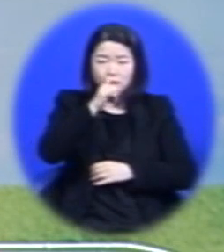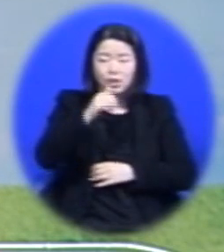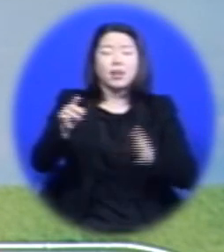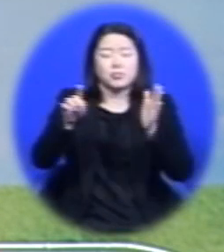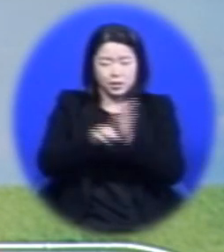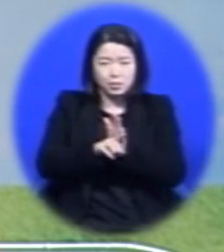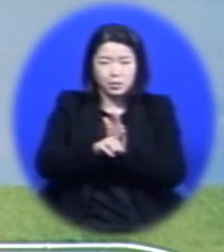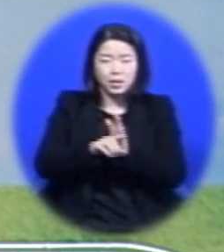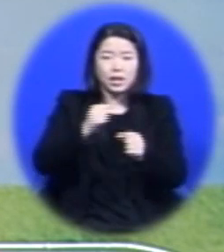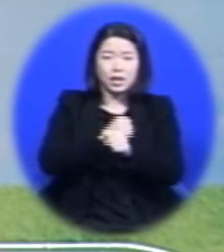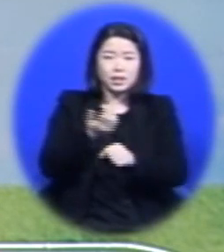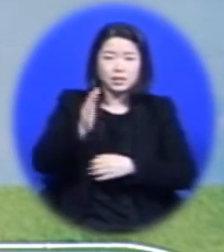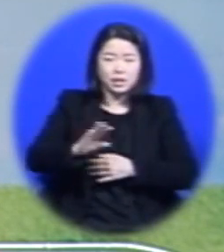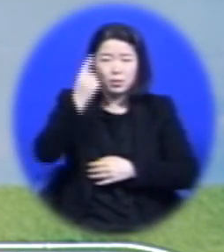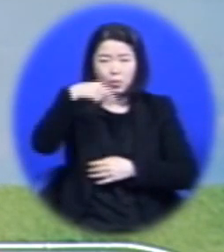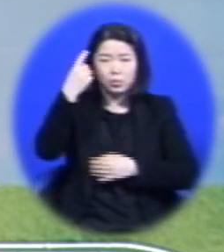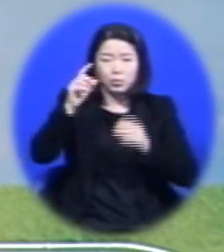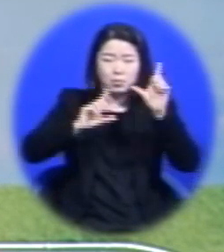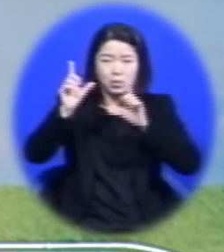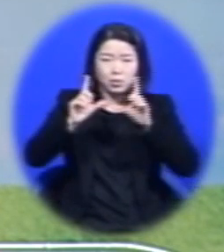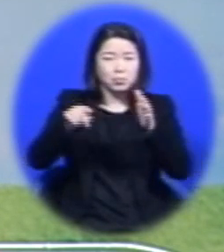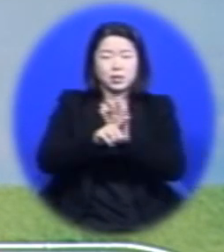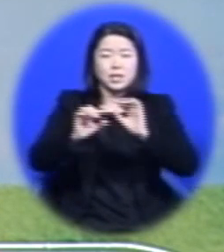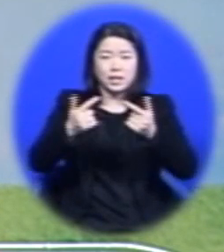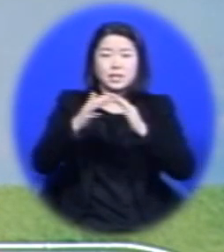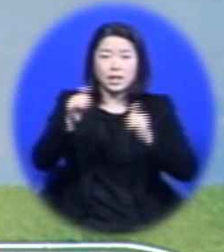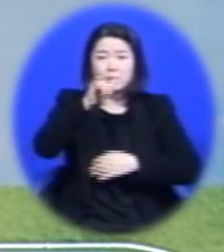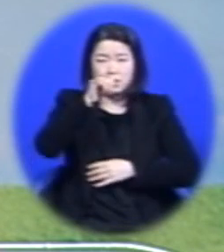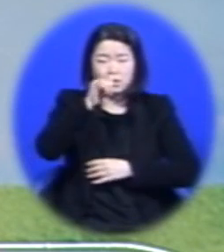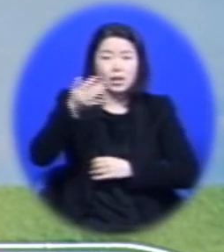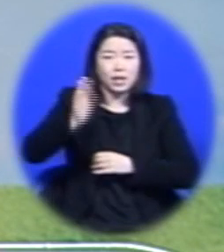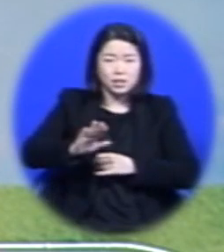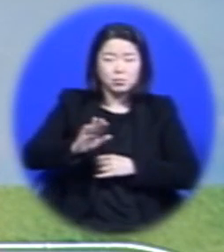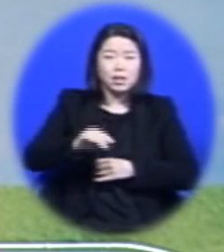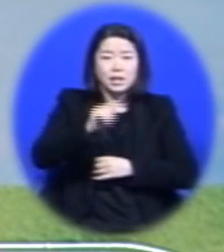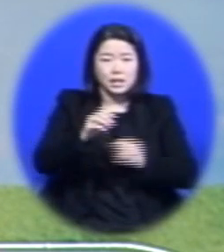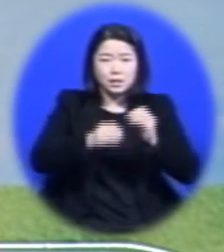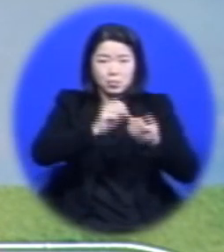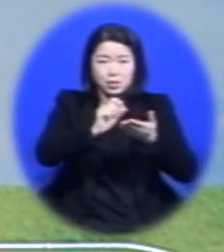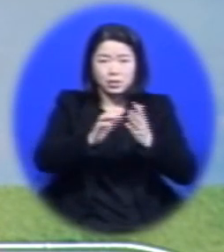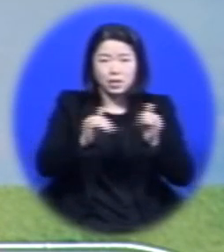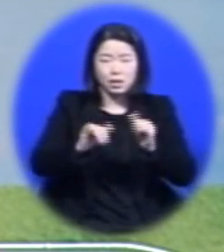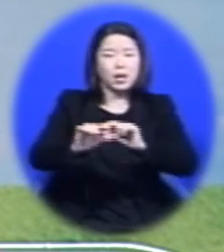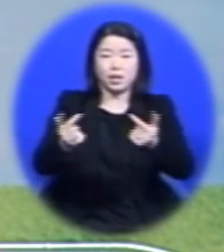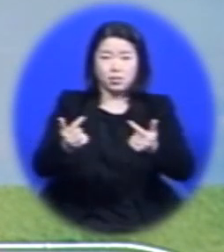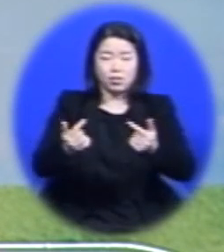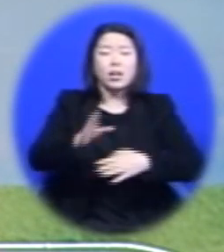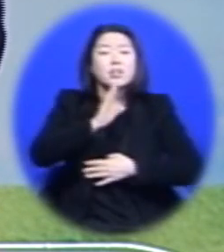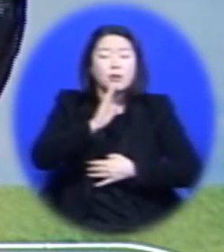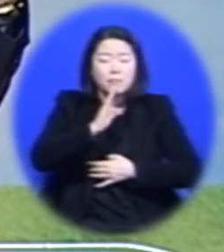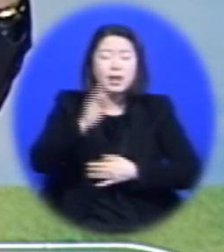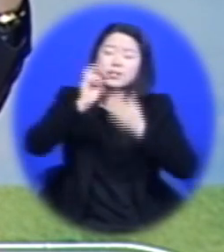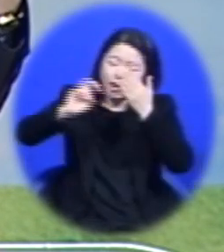믿습니다 고 하는데 얼굴 표정은 안믿는 표정인 자라 그런데 다윗은 그렇지가 이 시편 기자는 그렇지가 않고 정말